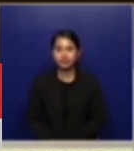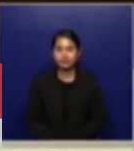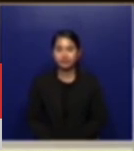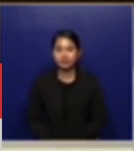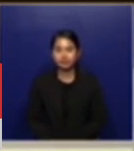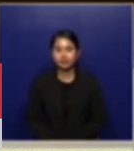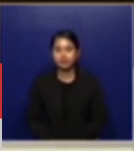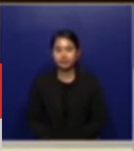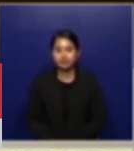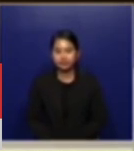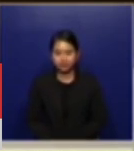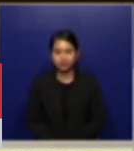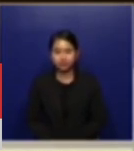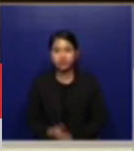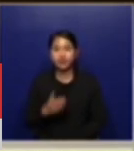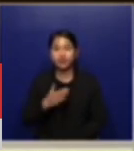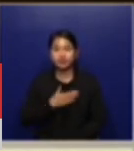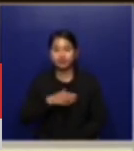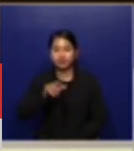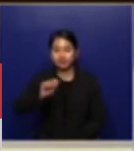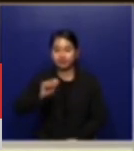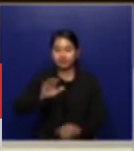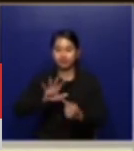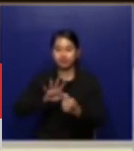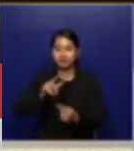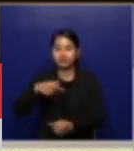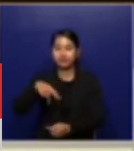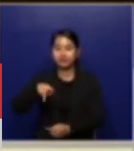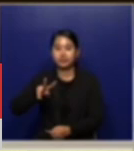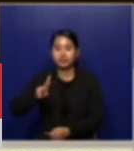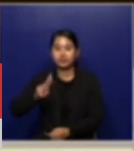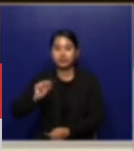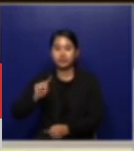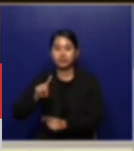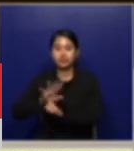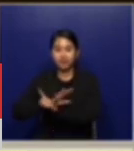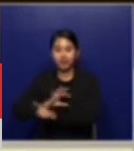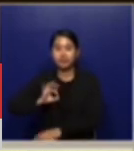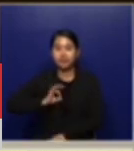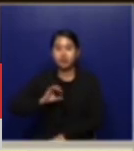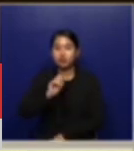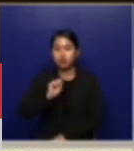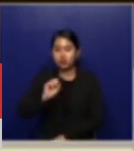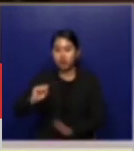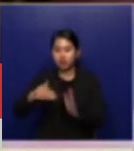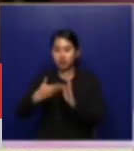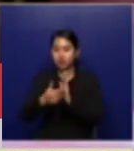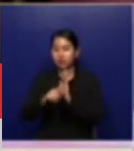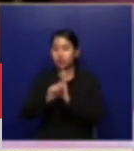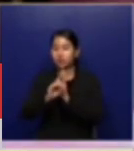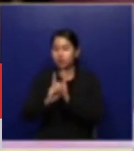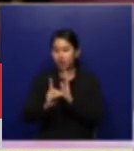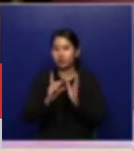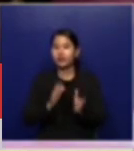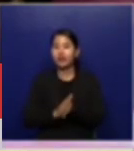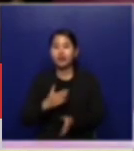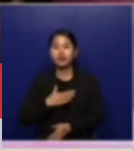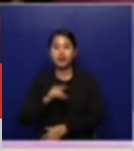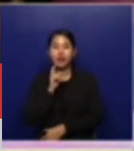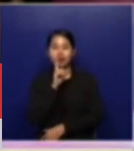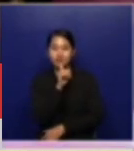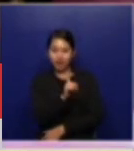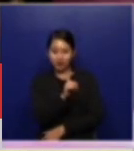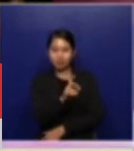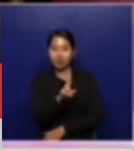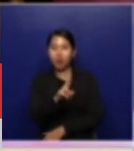ค่ะดิฉันนางอภรสารคำสมาชิกสภาผู้แทนราษฎรจังหวัดอุดรธานีค่ะดิฉันขอถามท่าน